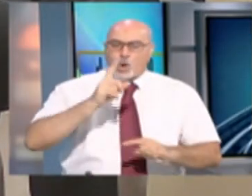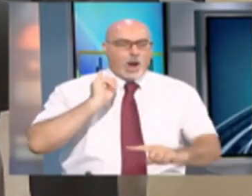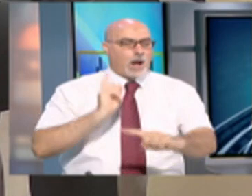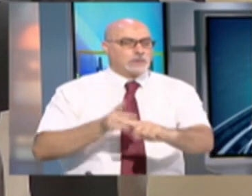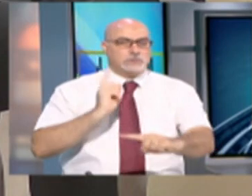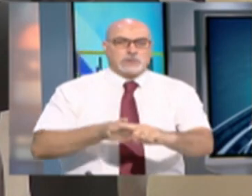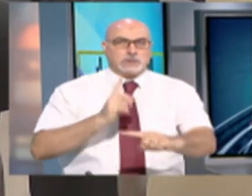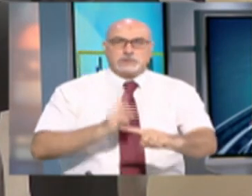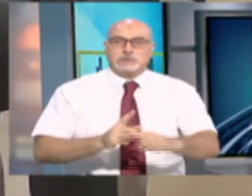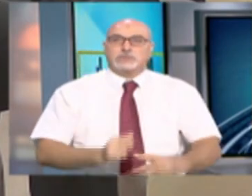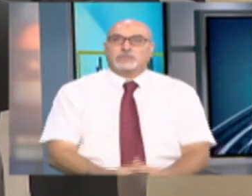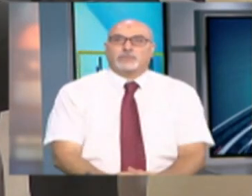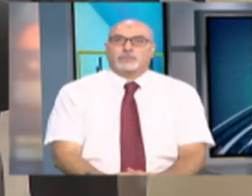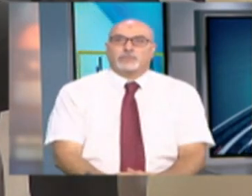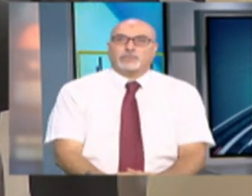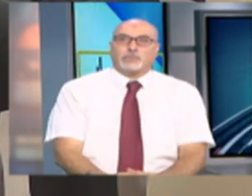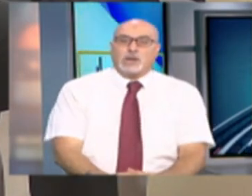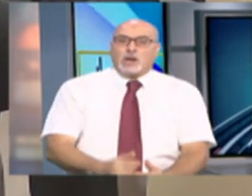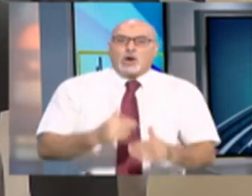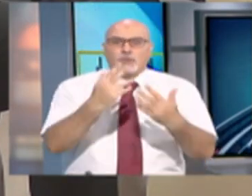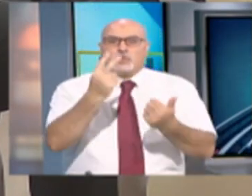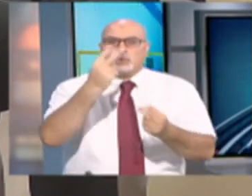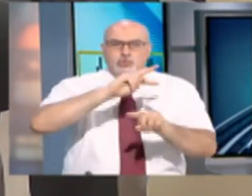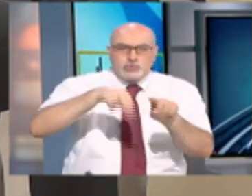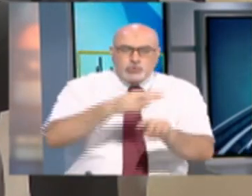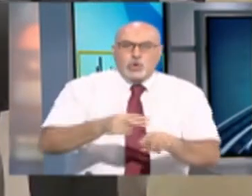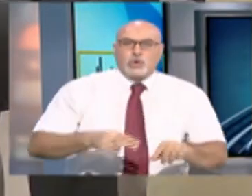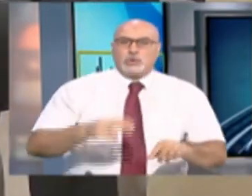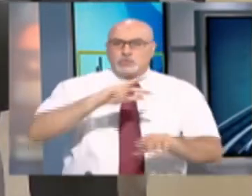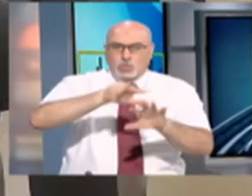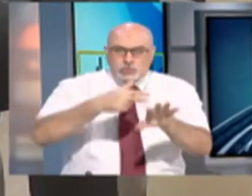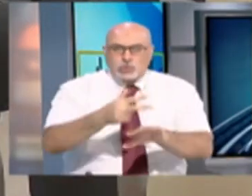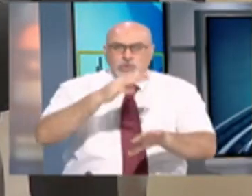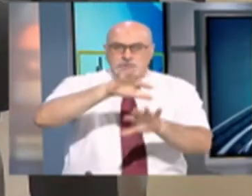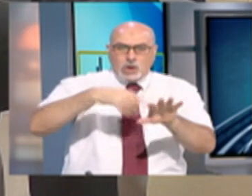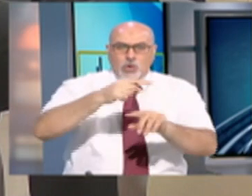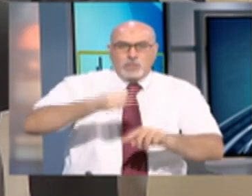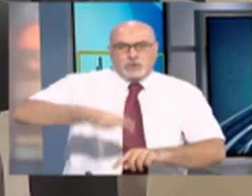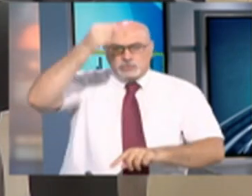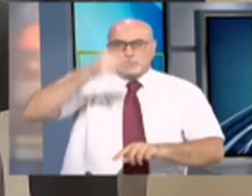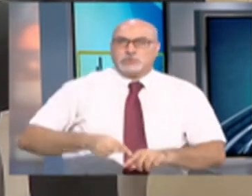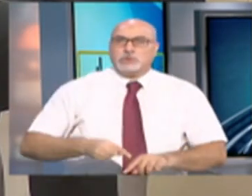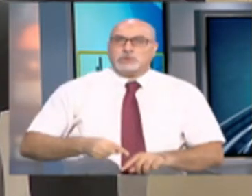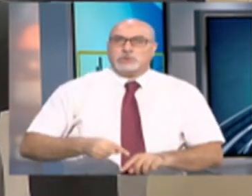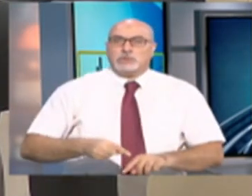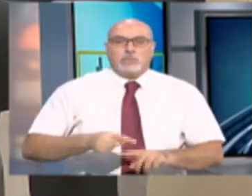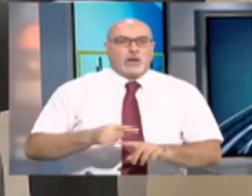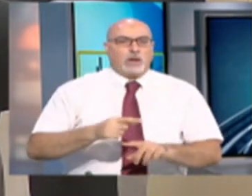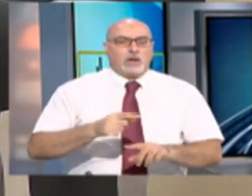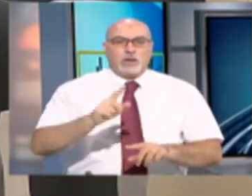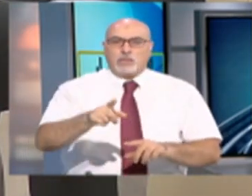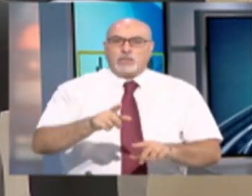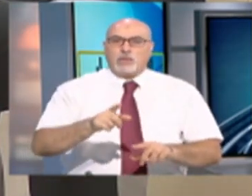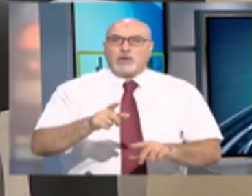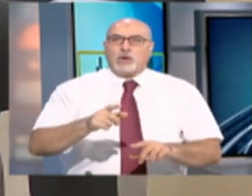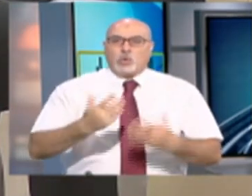ممنوع أعطيهم ساعتين، أعطيهم 3 سوايع، أعطيهم 5 سوايع في النهار، ما يهمهمش، المهم يعرف